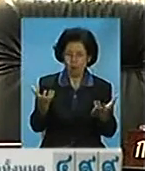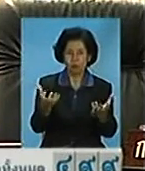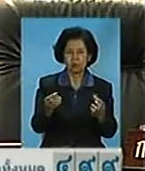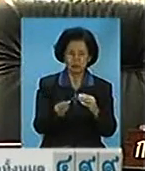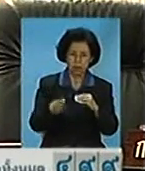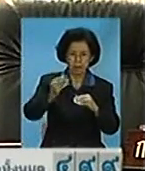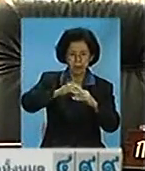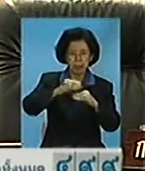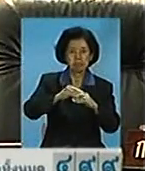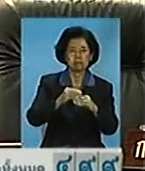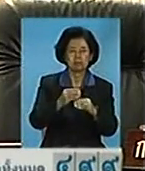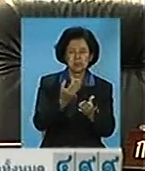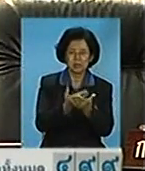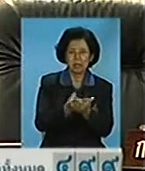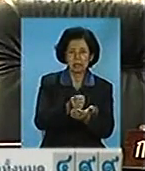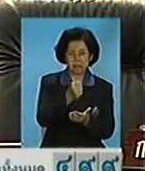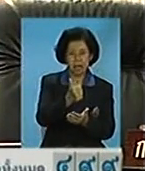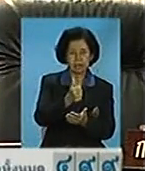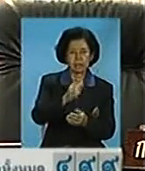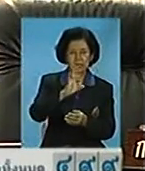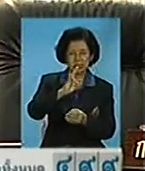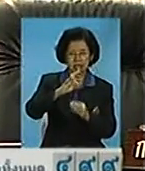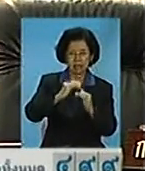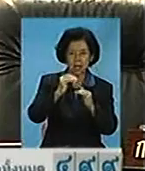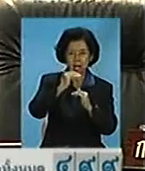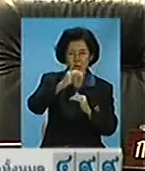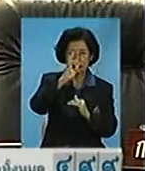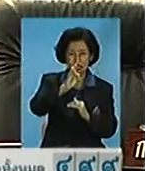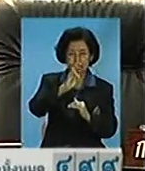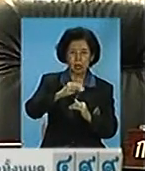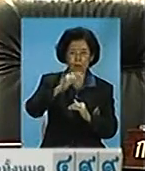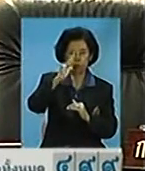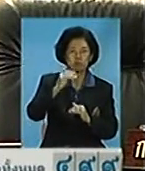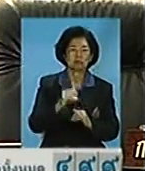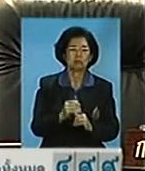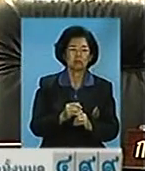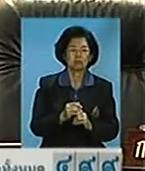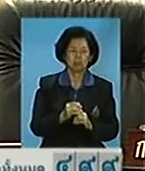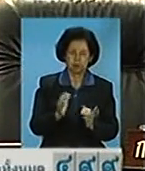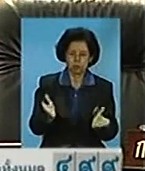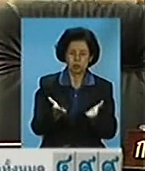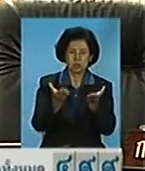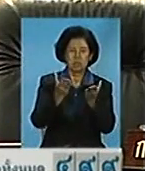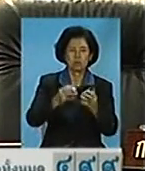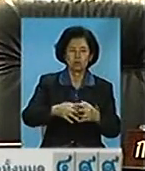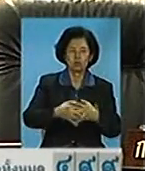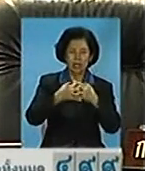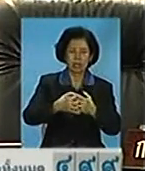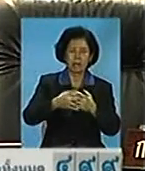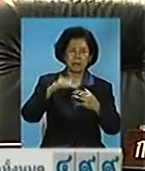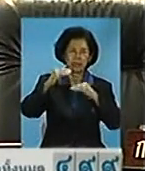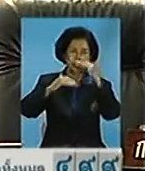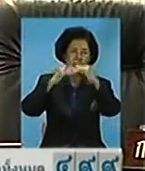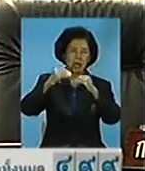7เท่านะฮะอันนี้คือสิ่งที่เราต้องไปส่งเสริมให้อุตสาหกรรมเนี่ยร ได้มีการพัฒนาขึ้นอันนี้ก็เป็นจุดประส